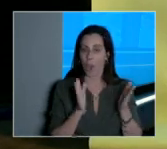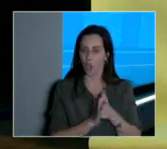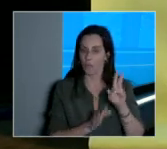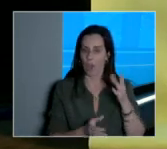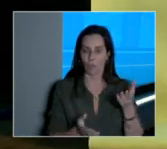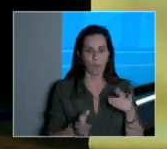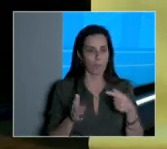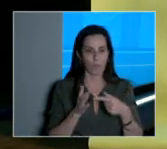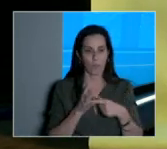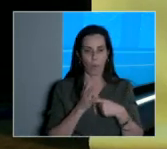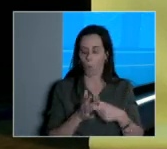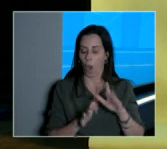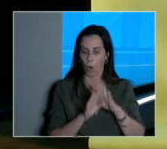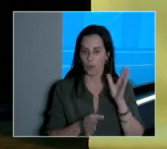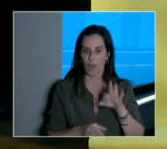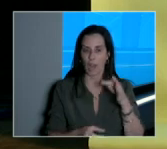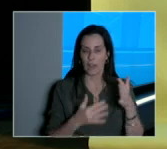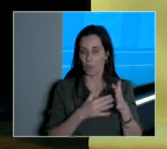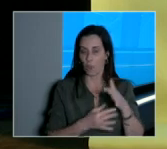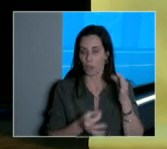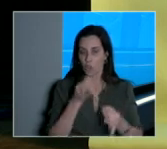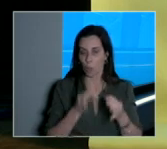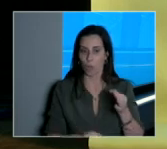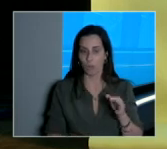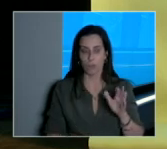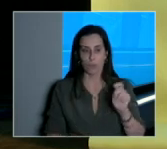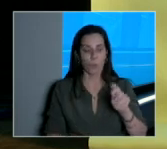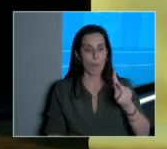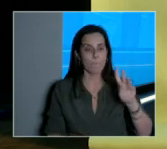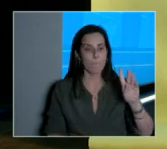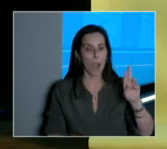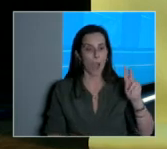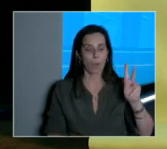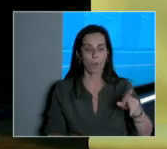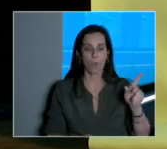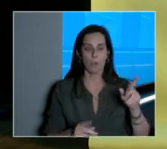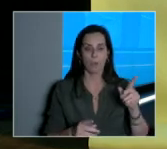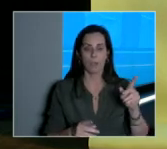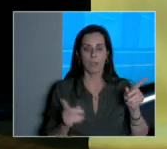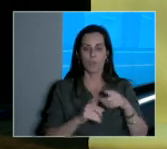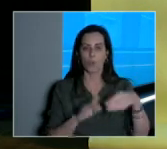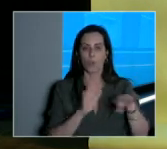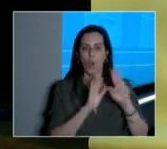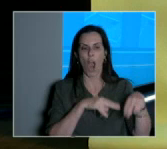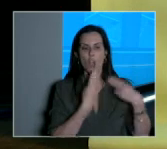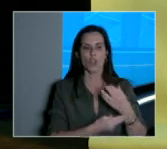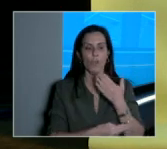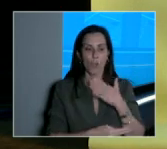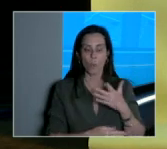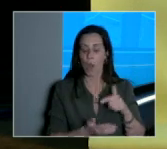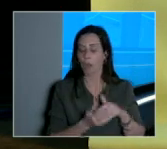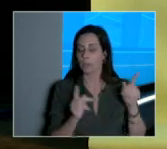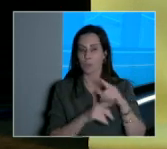שפיט, כמו שאמר פעם נשיא בית המשפט העליון אהרון ברק, אולי מחר גם יפסלו את חוק השבות, הוא גם כן פוגע, אולי